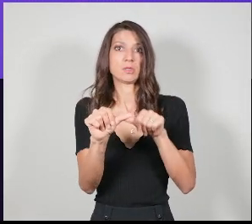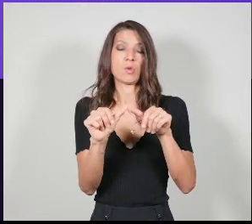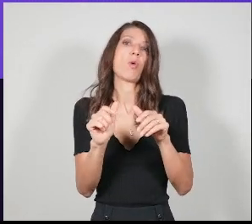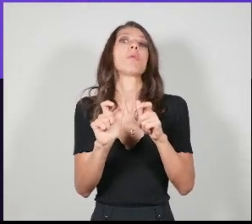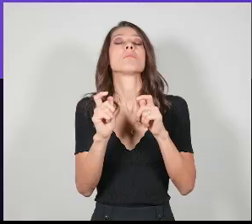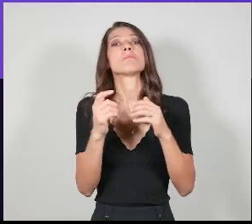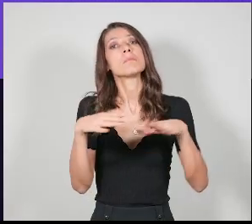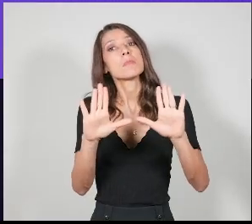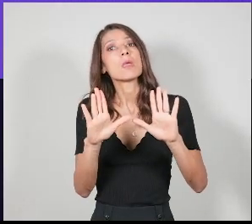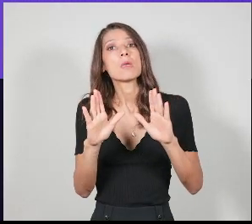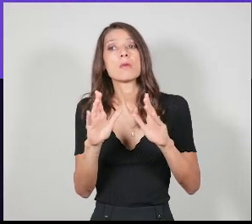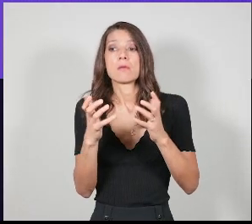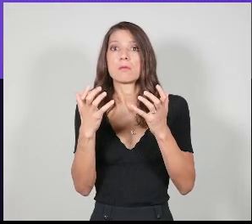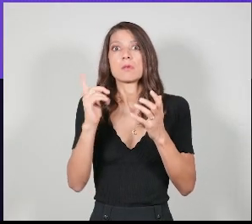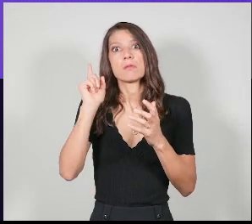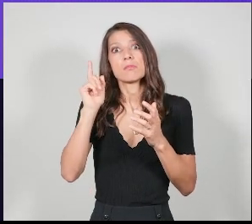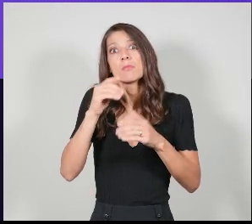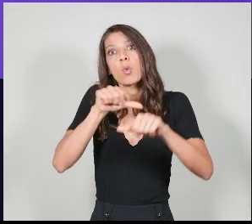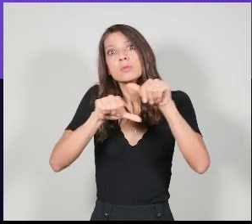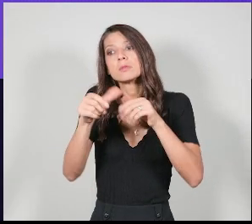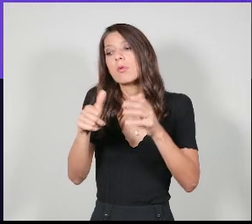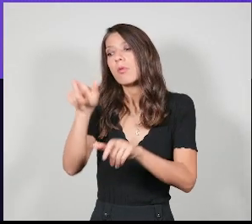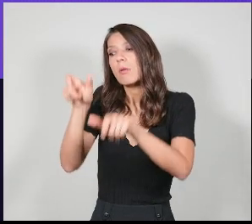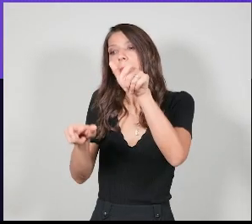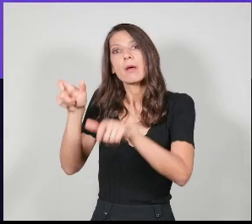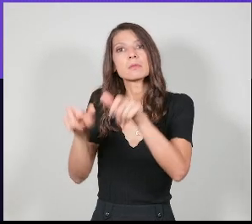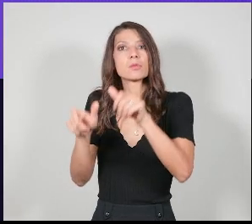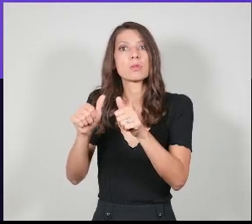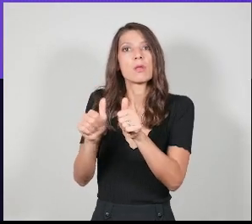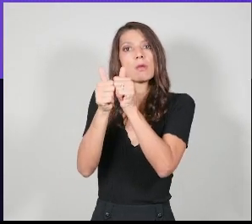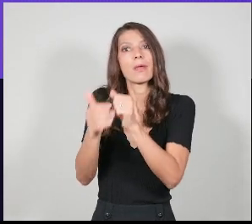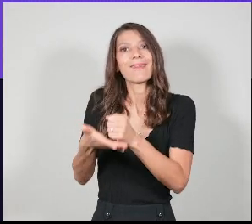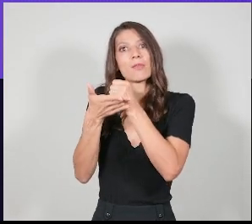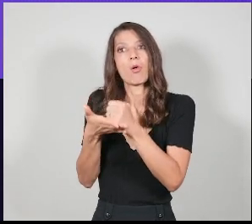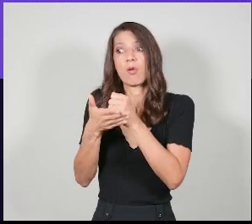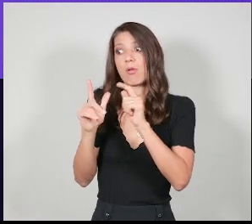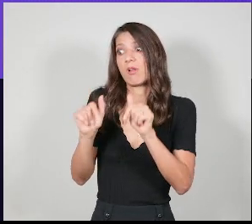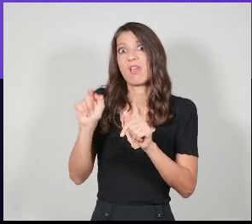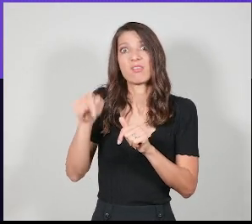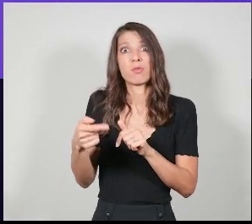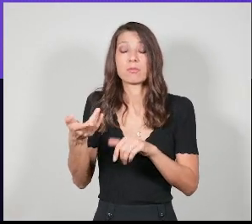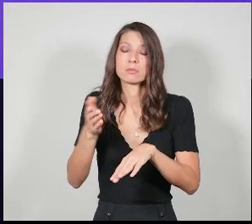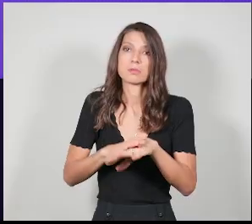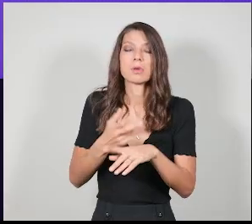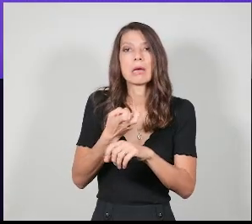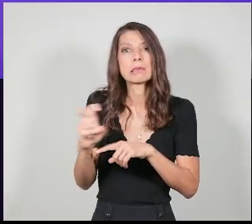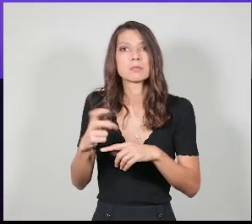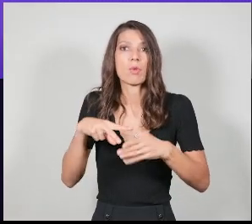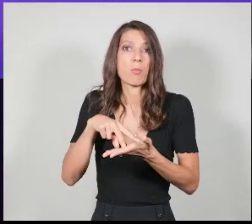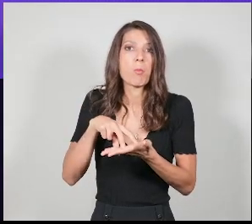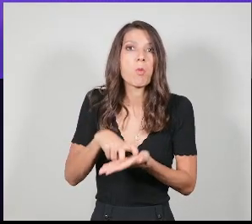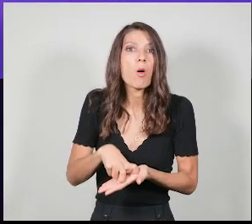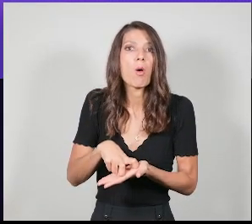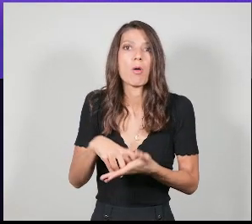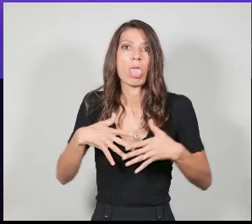derrière, d'une part, des aidants qui risquent de se fatiguer en plus des aidants, on reviendra dessus, il y en